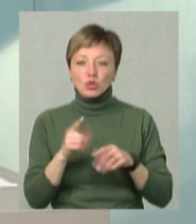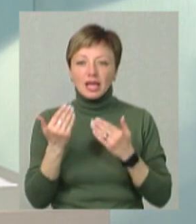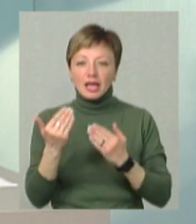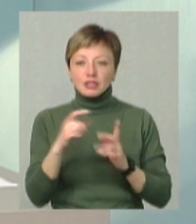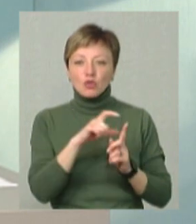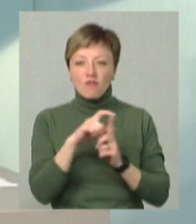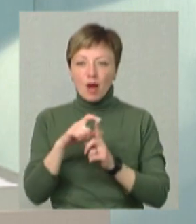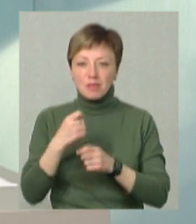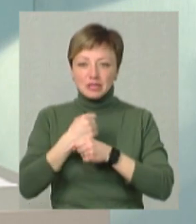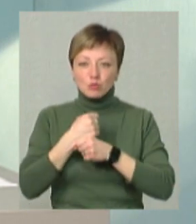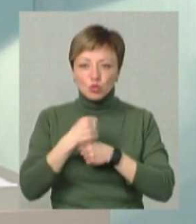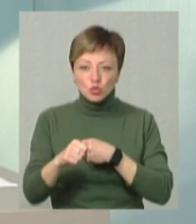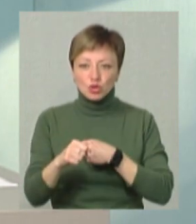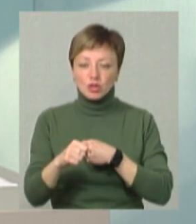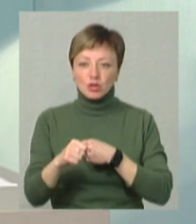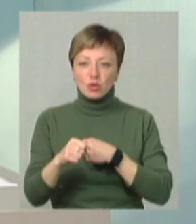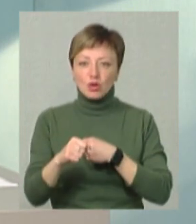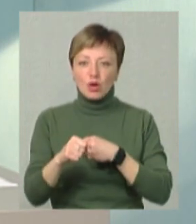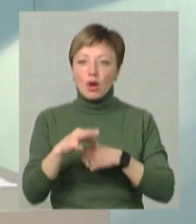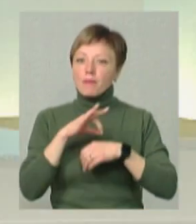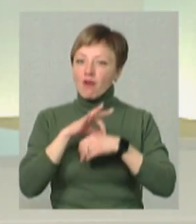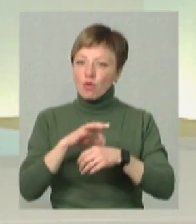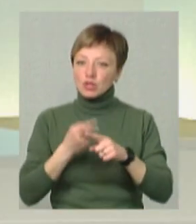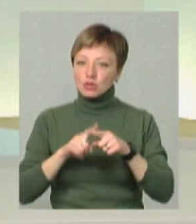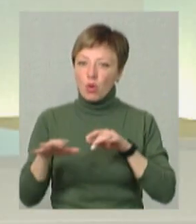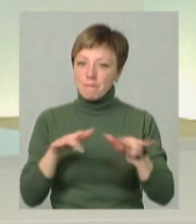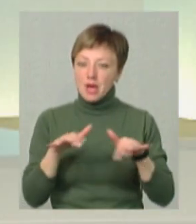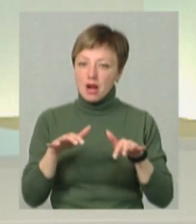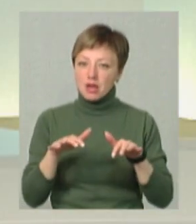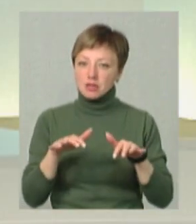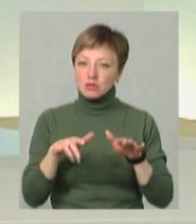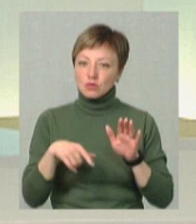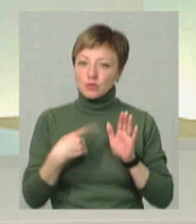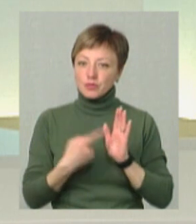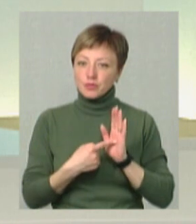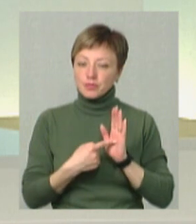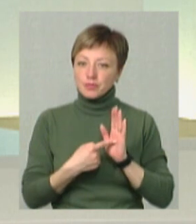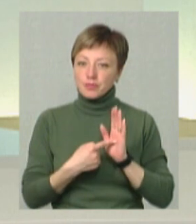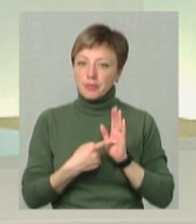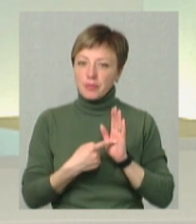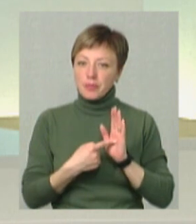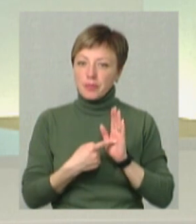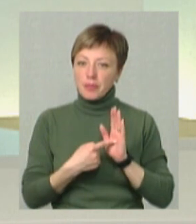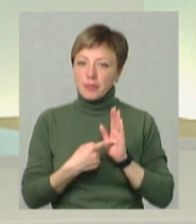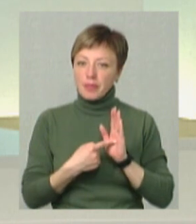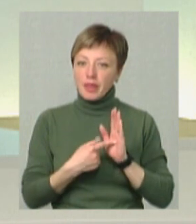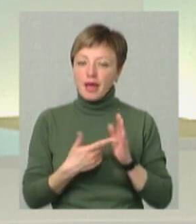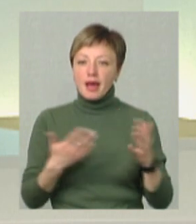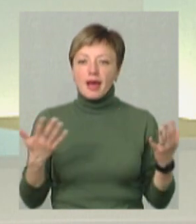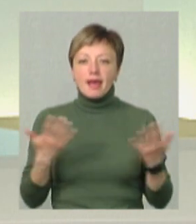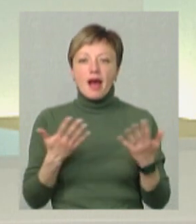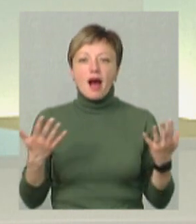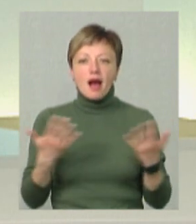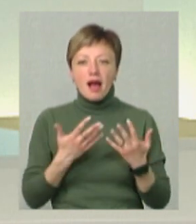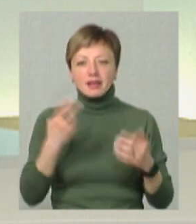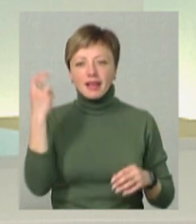словами, змусило проводити оцю операцію? Ну, скажімо так, що от якась патологічна ненависть